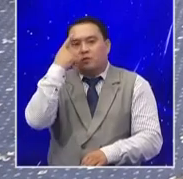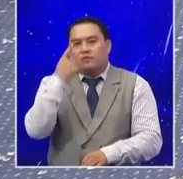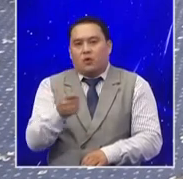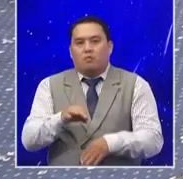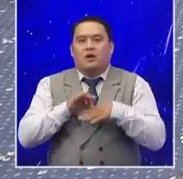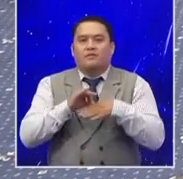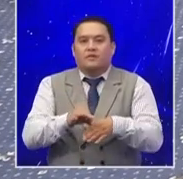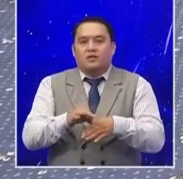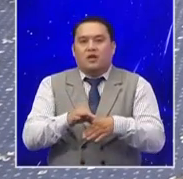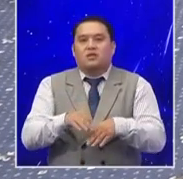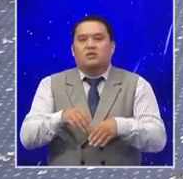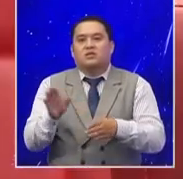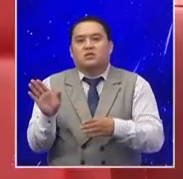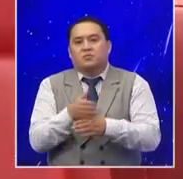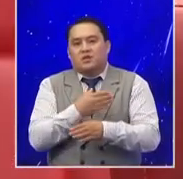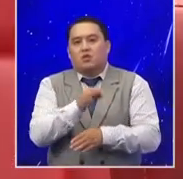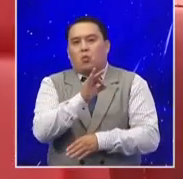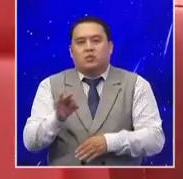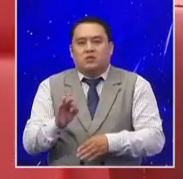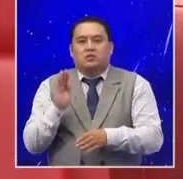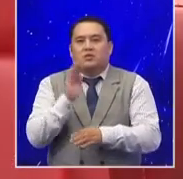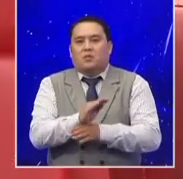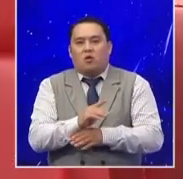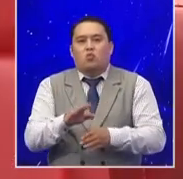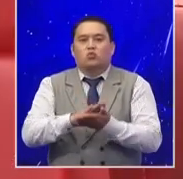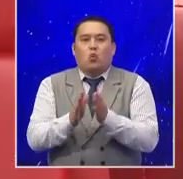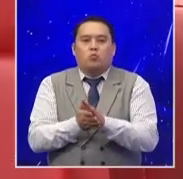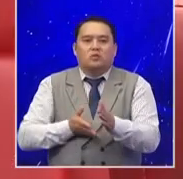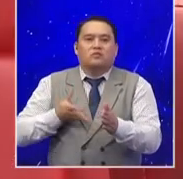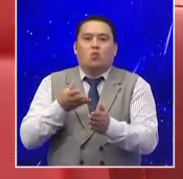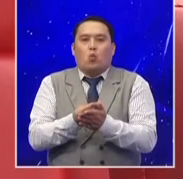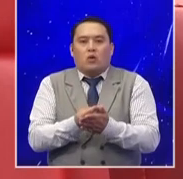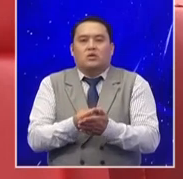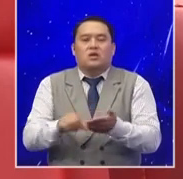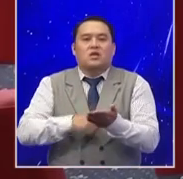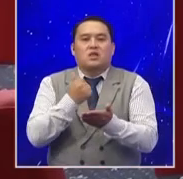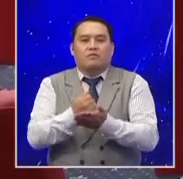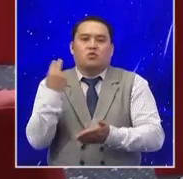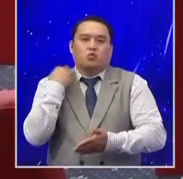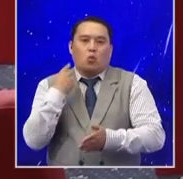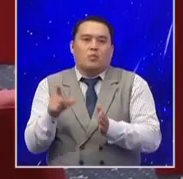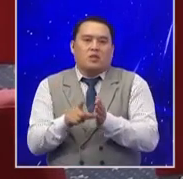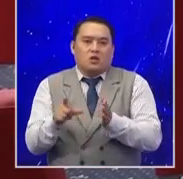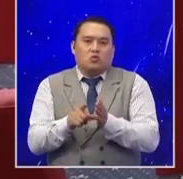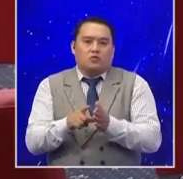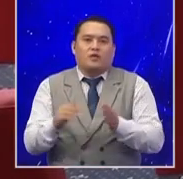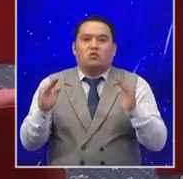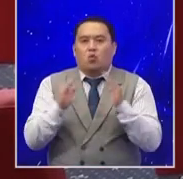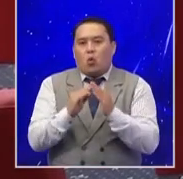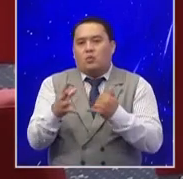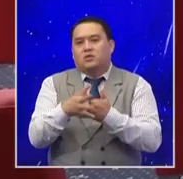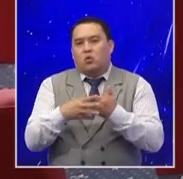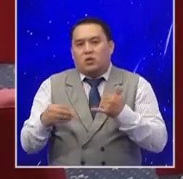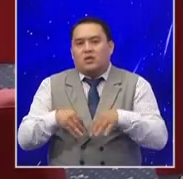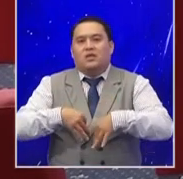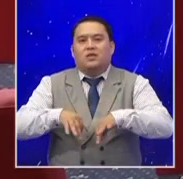проведении налоговой амнистии по списанию пени для физических лиц при условии уплаты ими сумм основного долга по налогу на имущество,